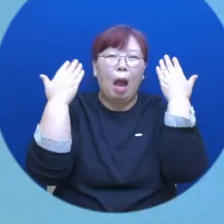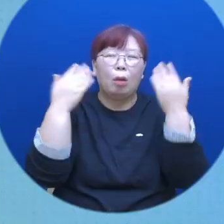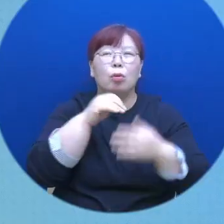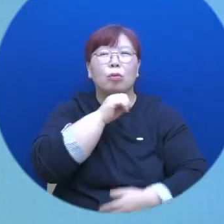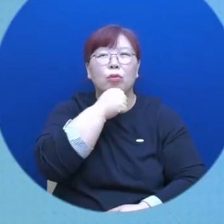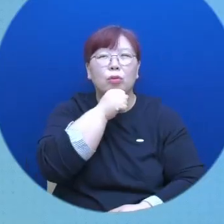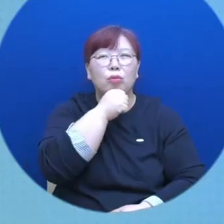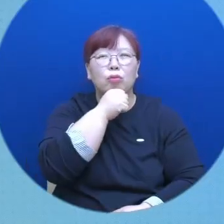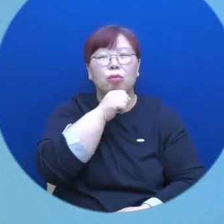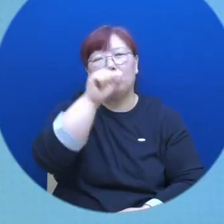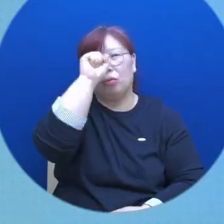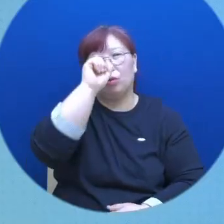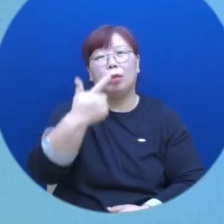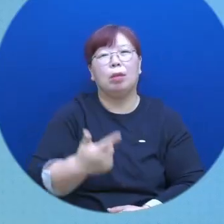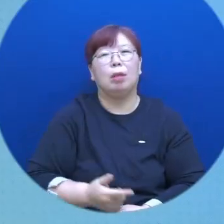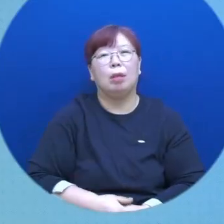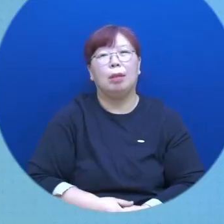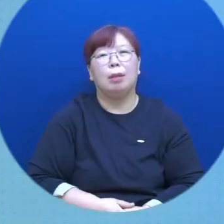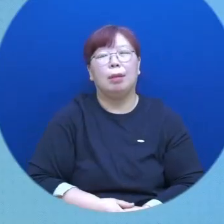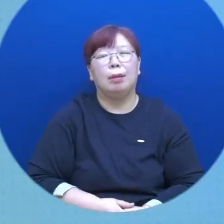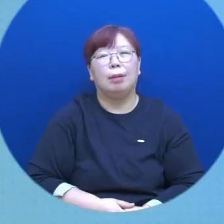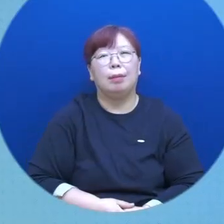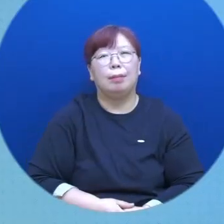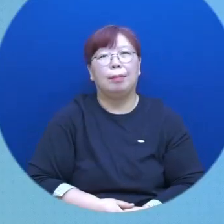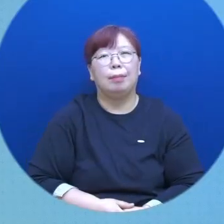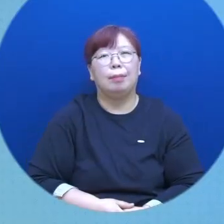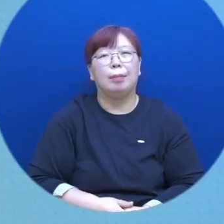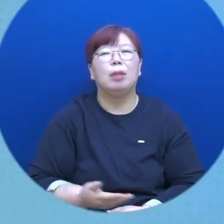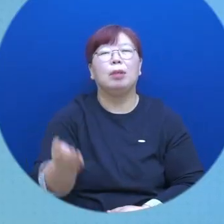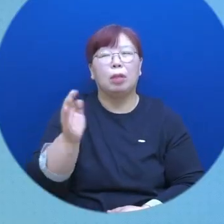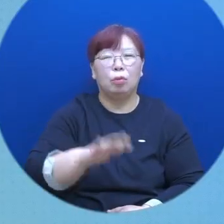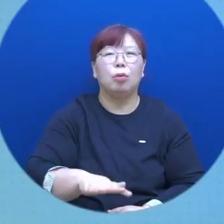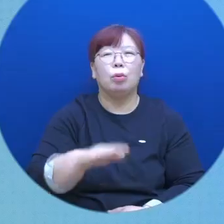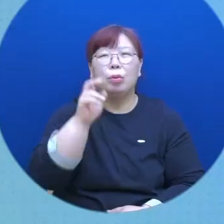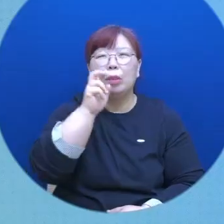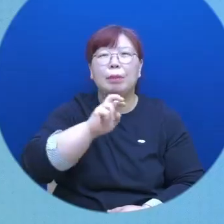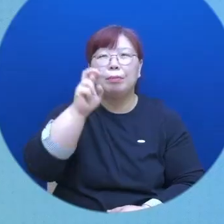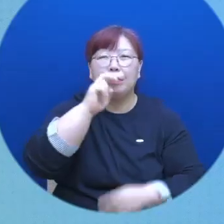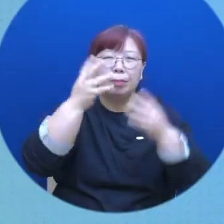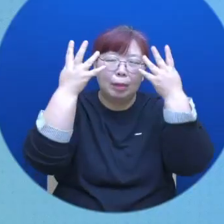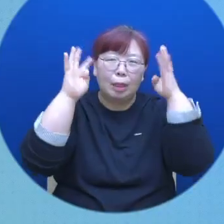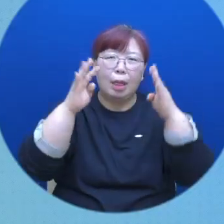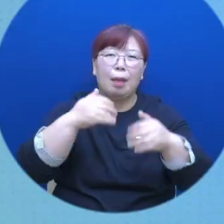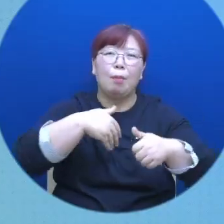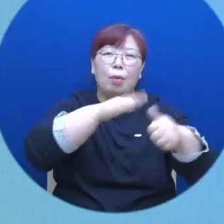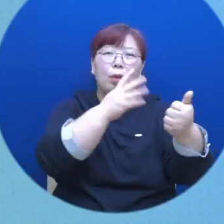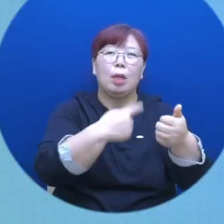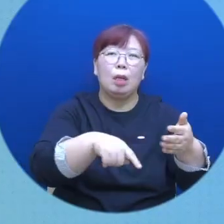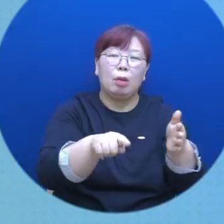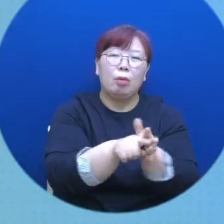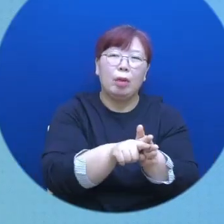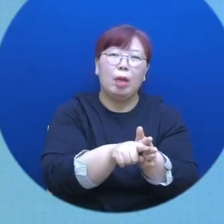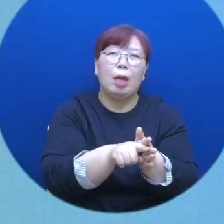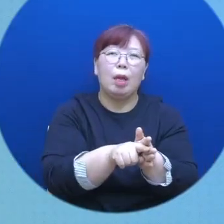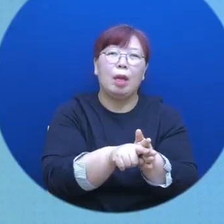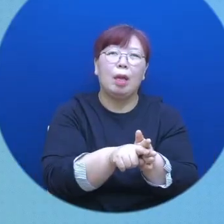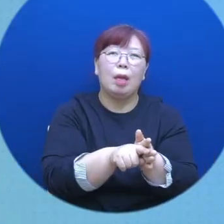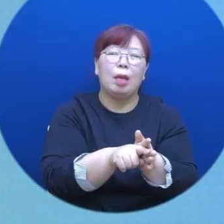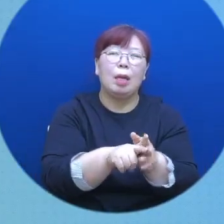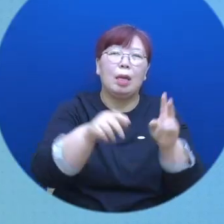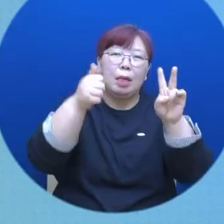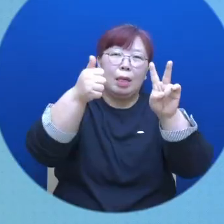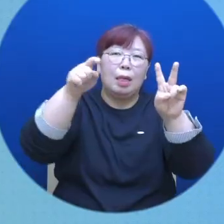못해요. 그래서 아들, 그래도 음대라도 보야겠다. 그래서 이 학기